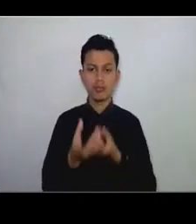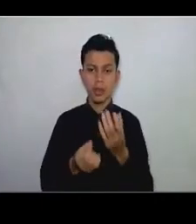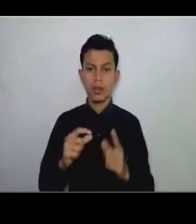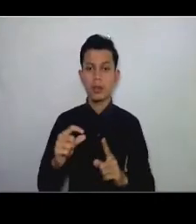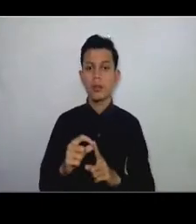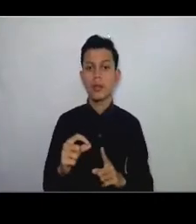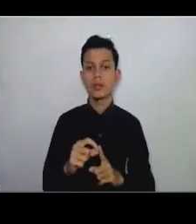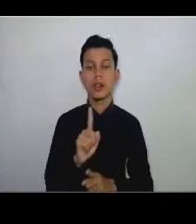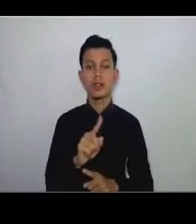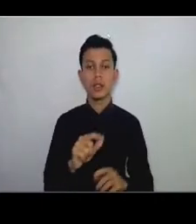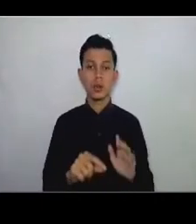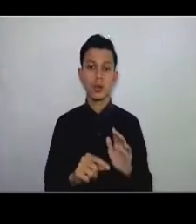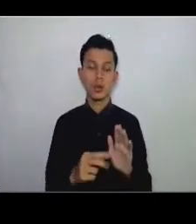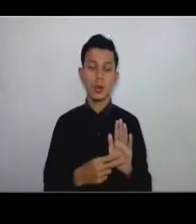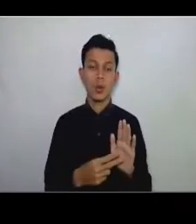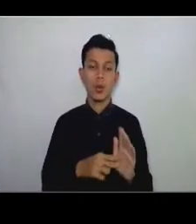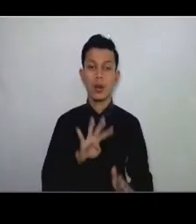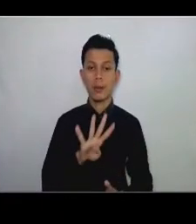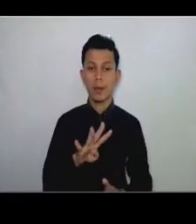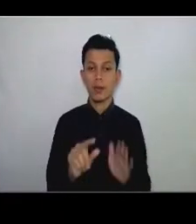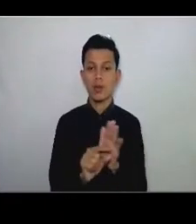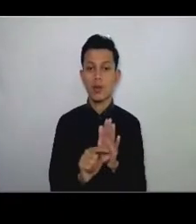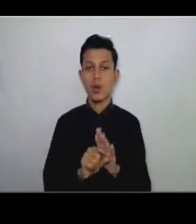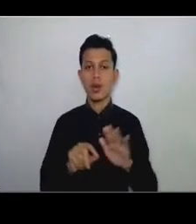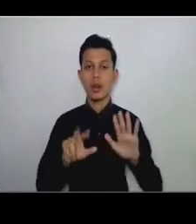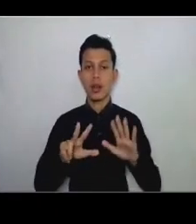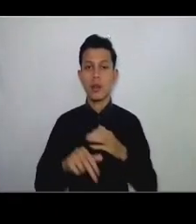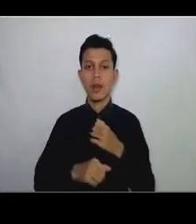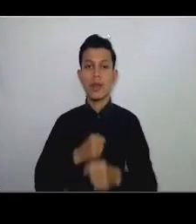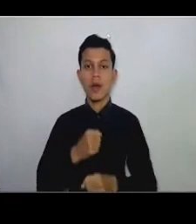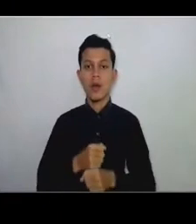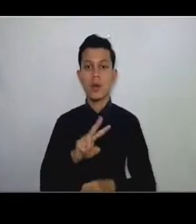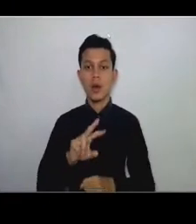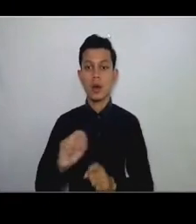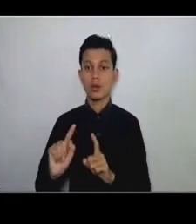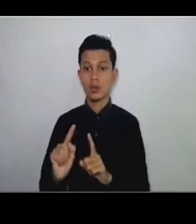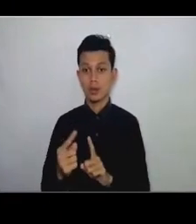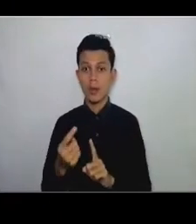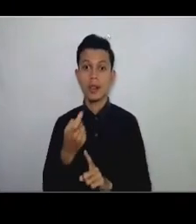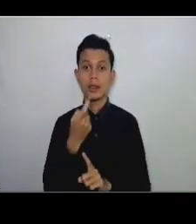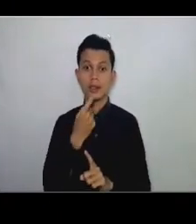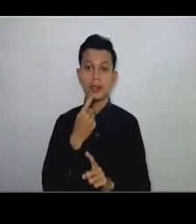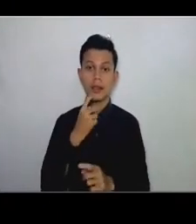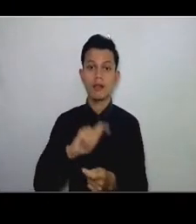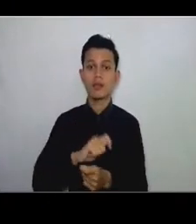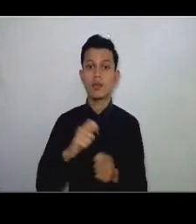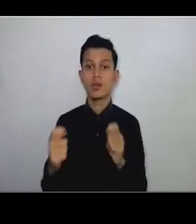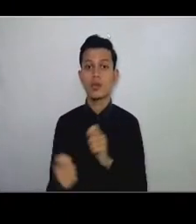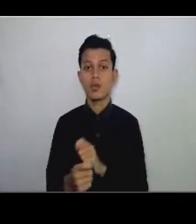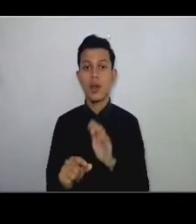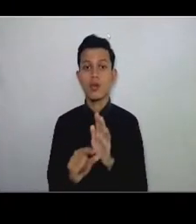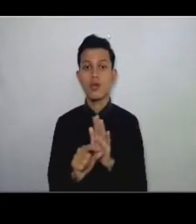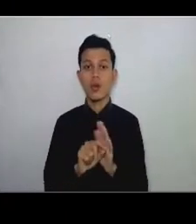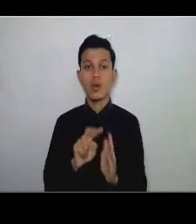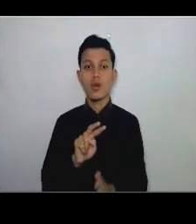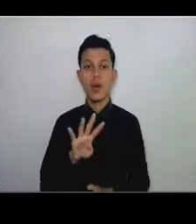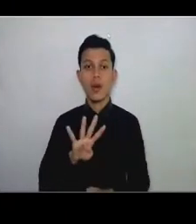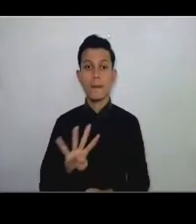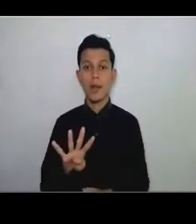pasal 1 angka 4 undang-undang 8 tahun 2011 tentang perubahan Sunan 04 tahun